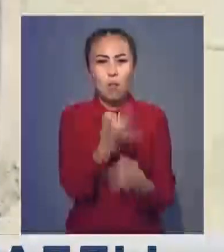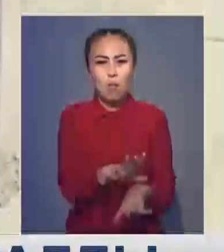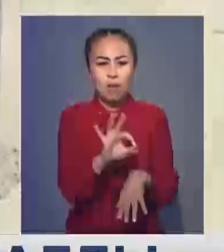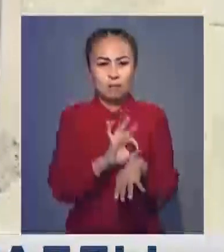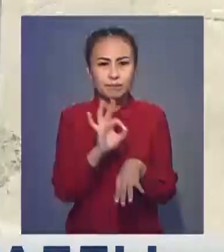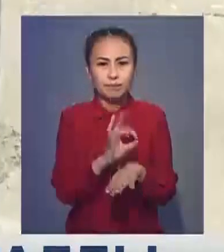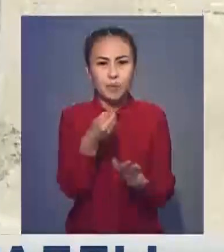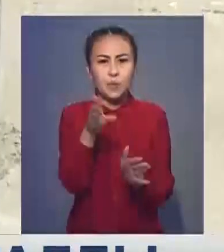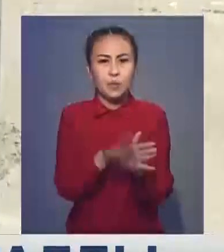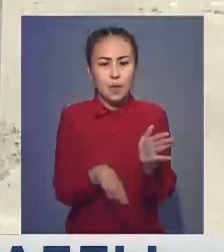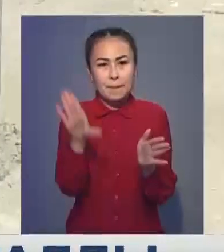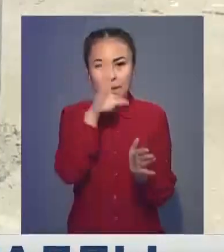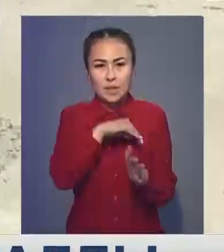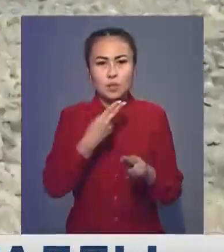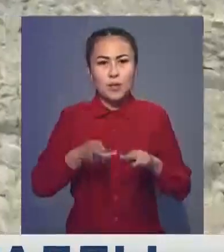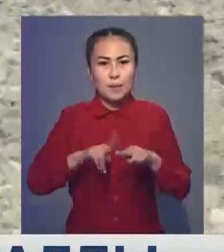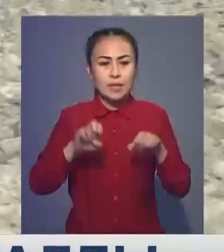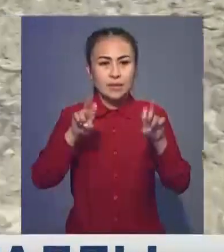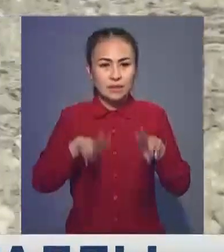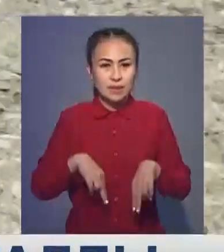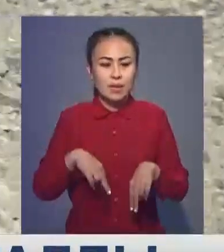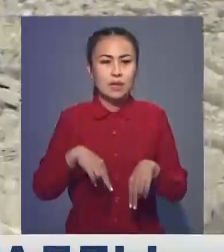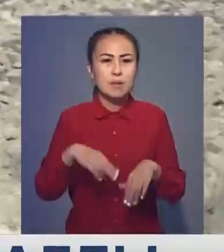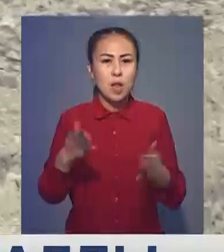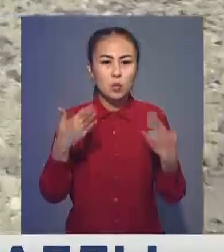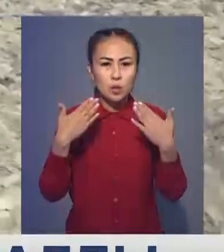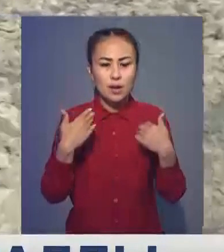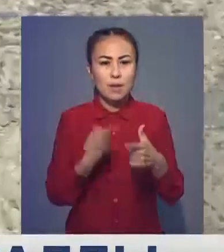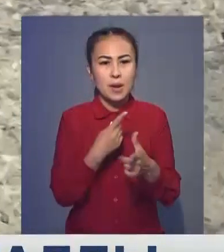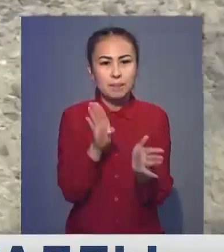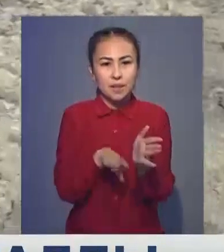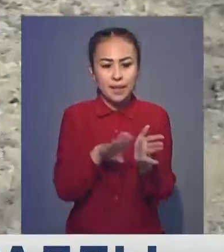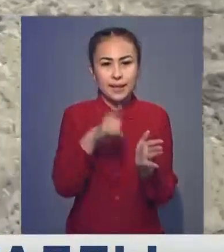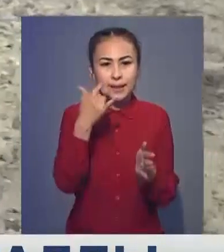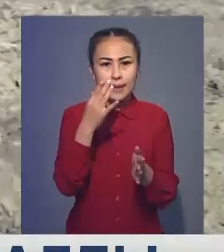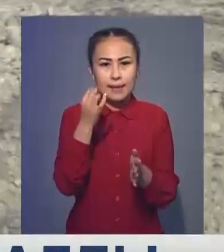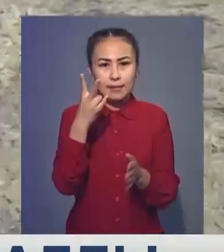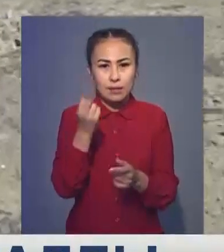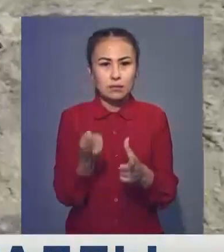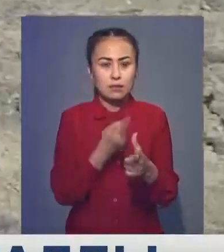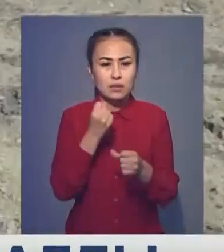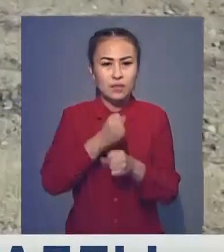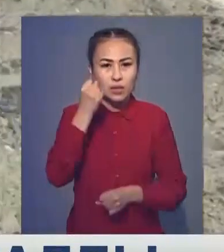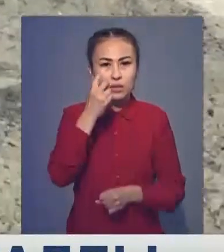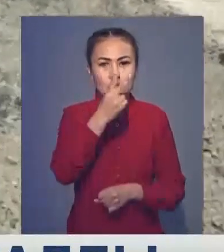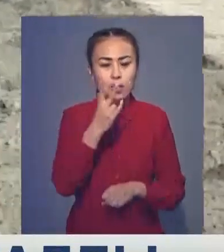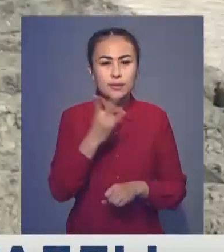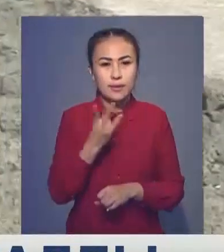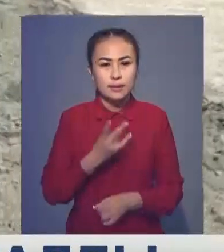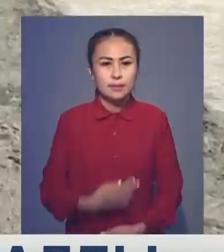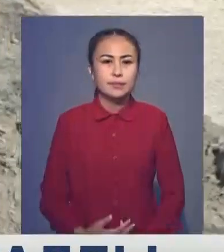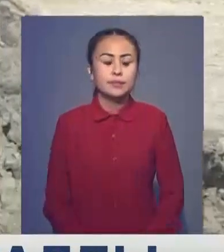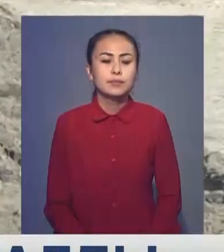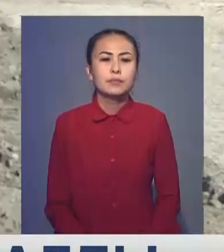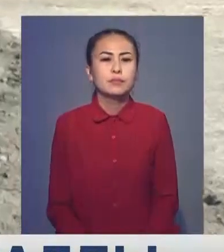келген ауруды асқындыруы мүмкін. Сондықтан да мамандар жағажайда демалушыларға қарапайым гигиена талаптарын қатаң сақтау қажеттігін